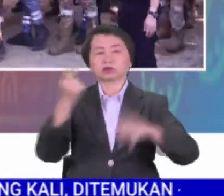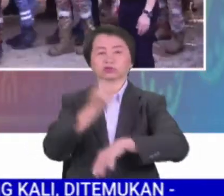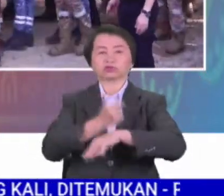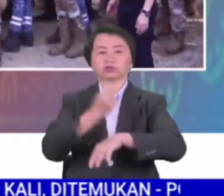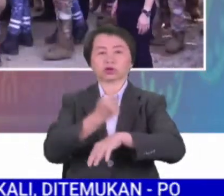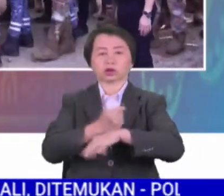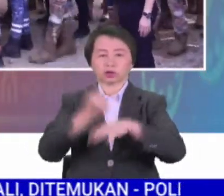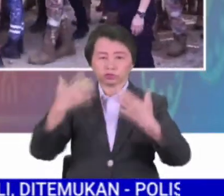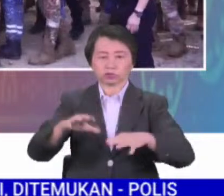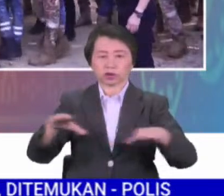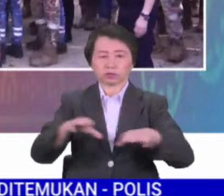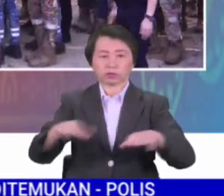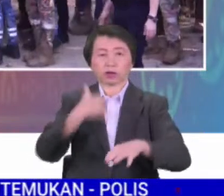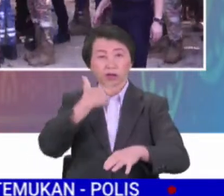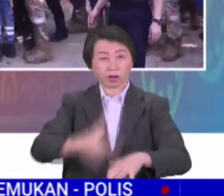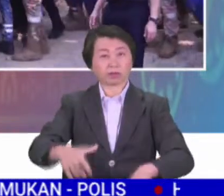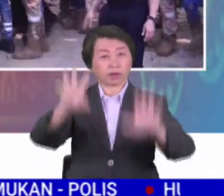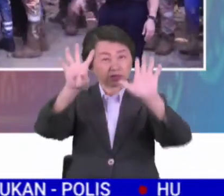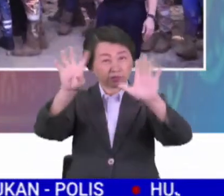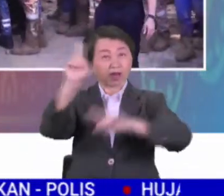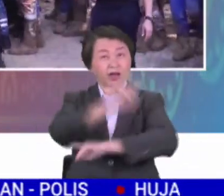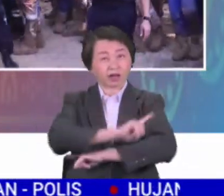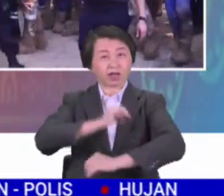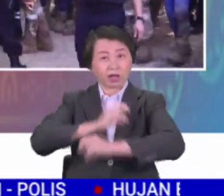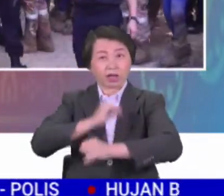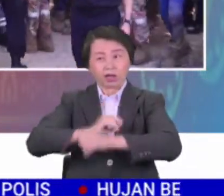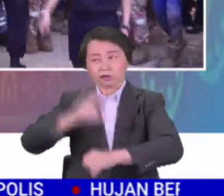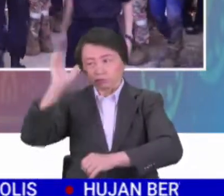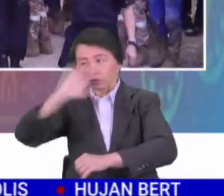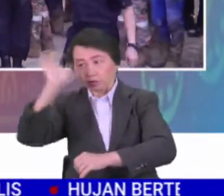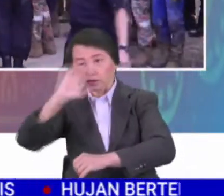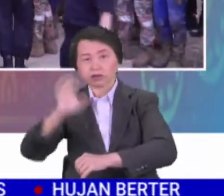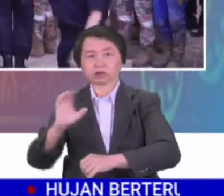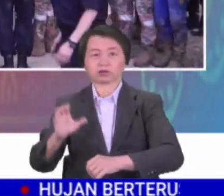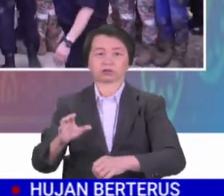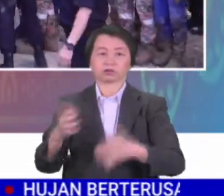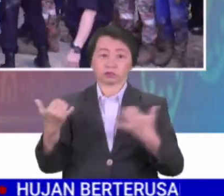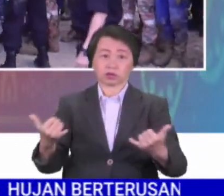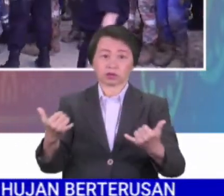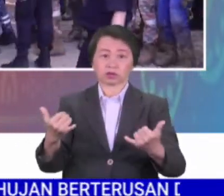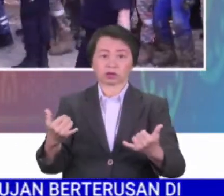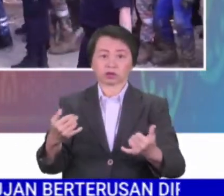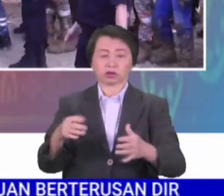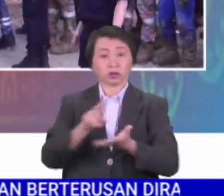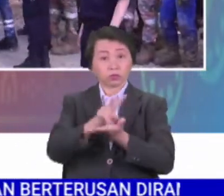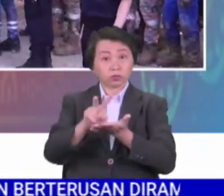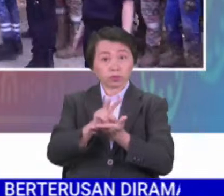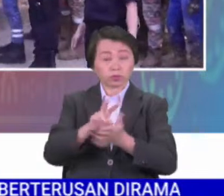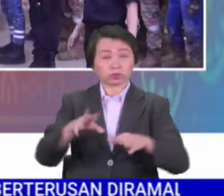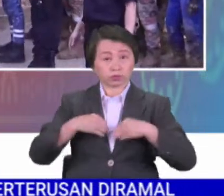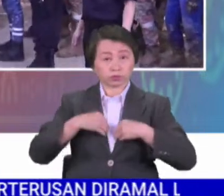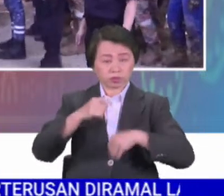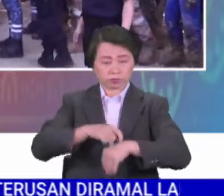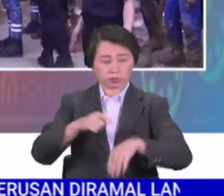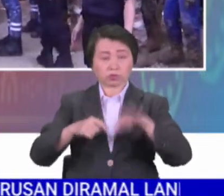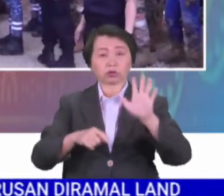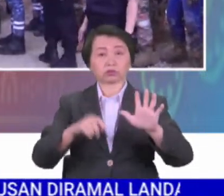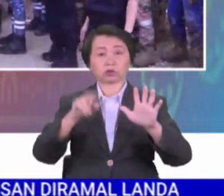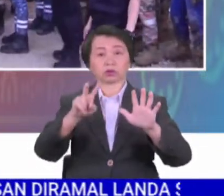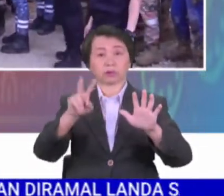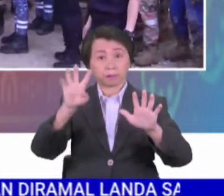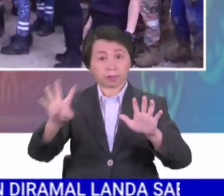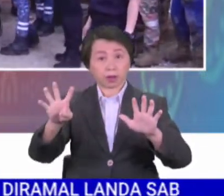tugas yang telah mereka jalani selama 9 hari. Jadi setakat ini visual yang kita terima ialah pada pukul 5.24